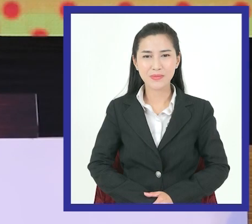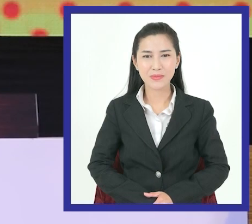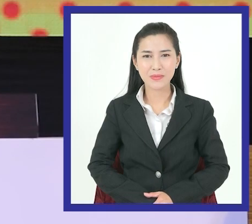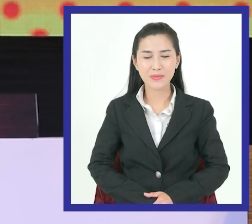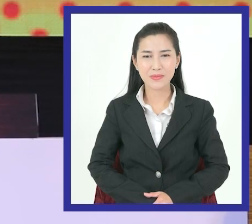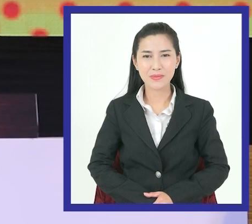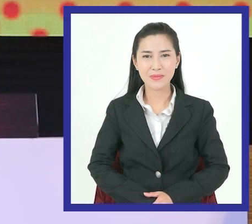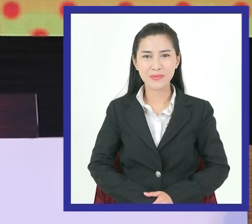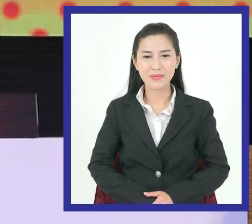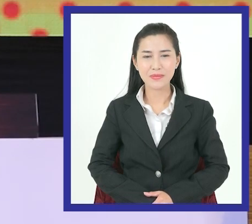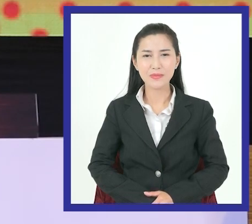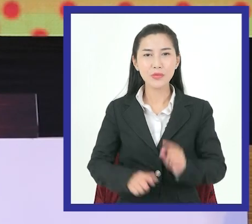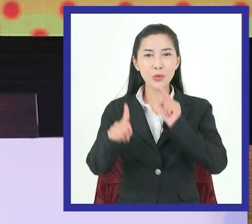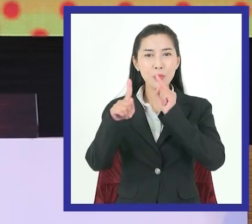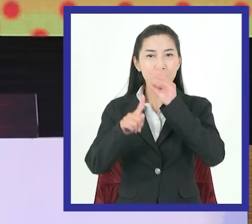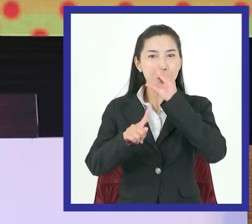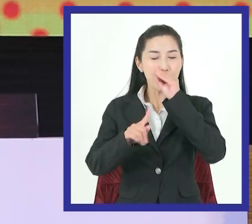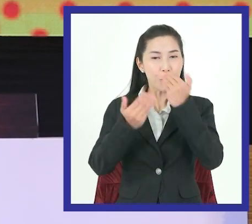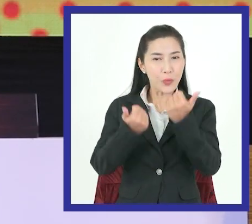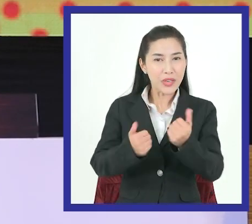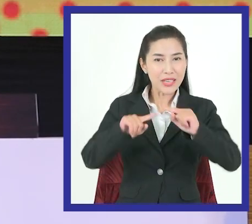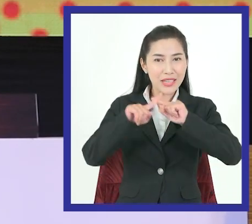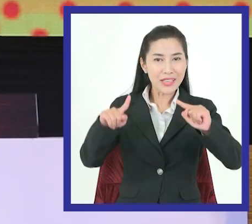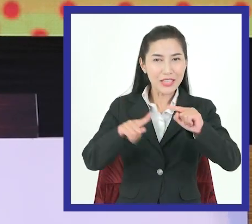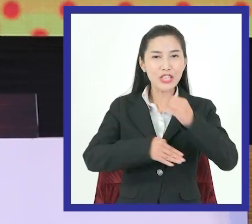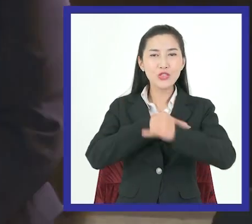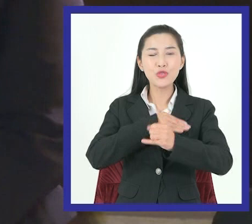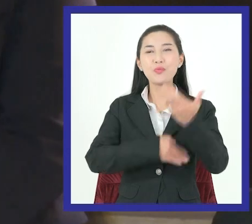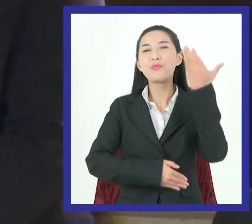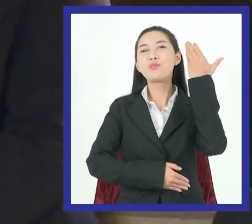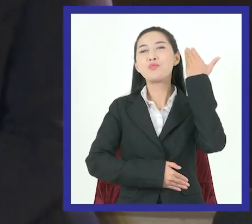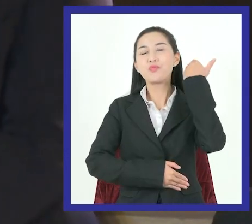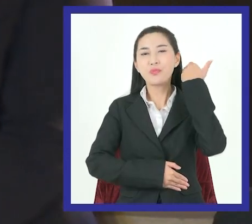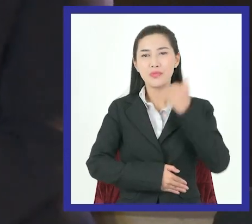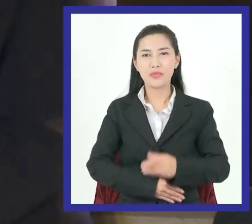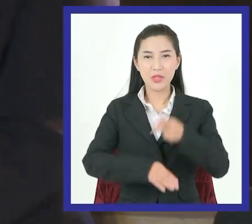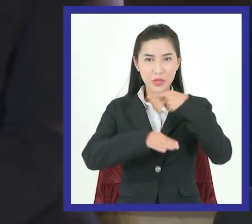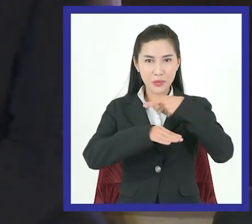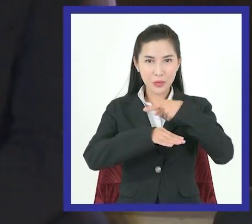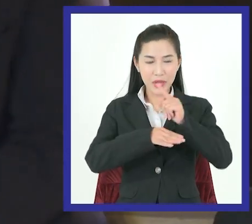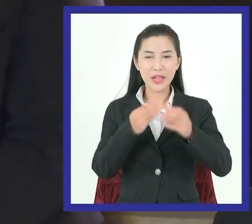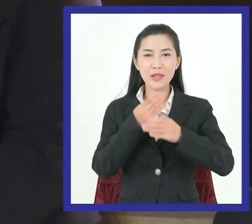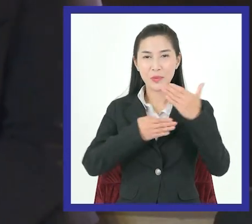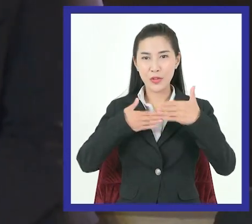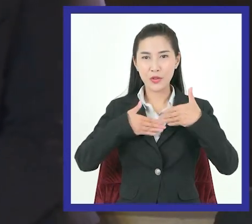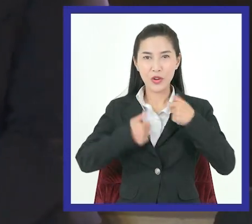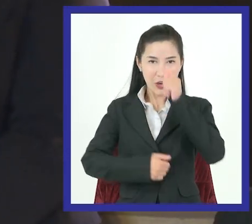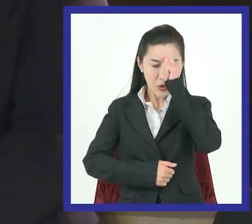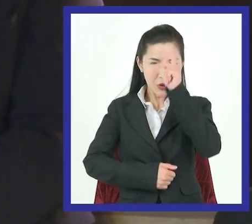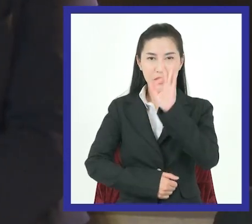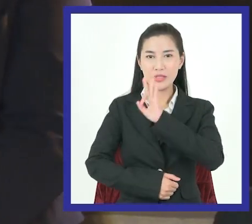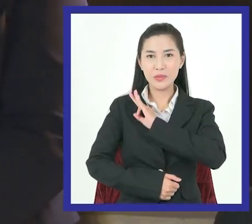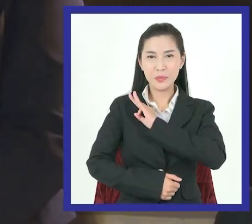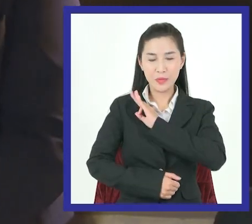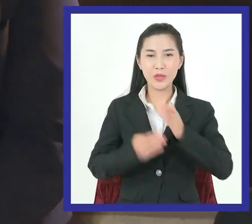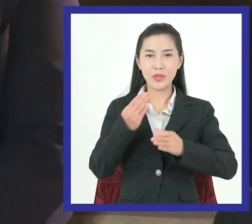ครับท่านพูดวันนี้จะเสร็จเมื่อวานนะเรียนท่านประธานสภาทอที่เคารพนะครับและสมาชิกสภา